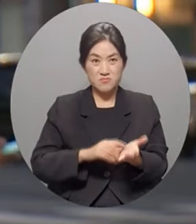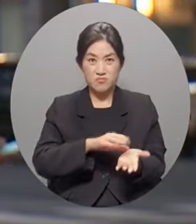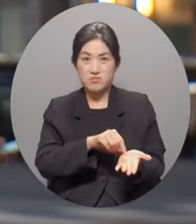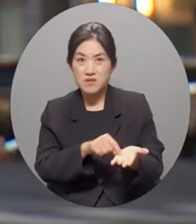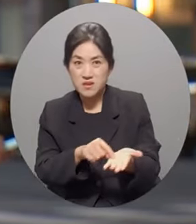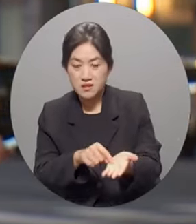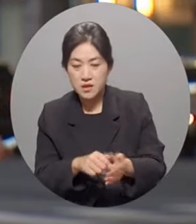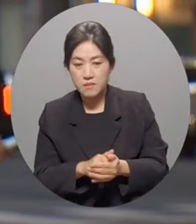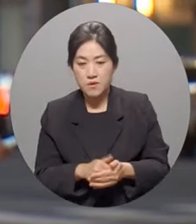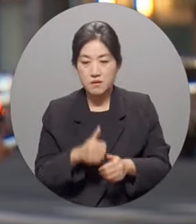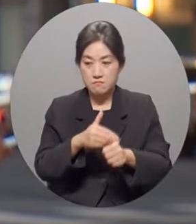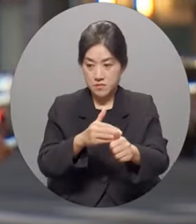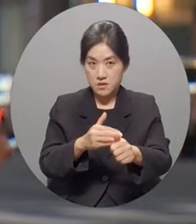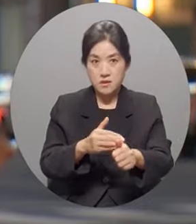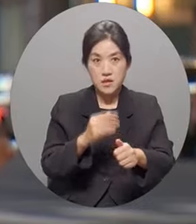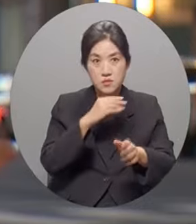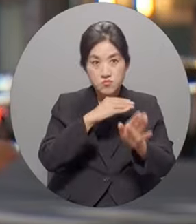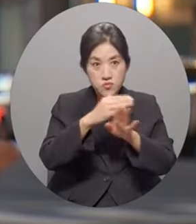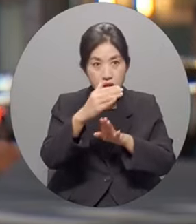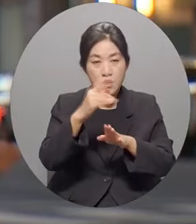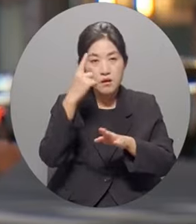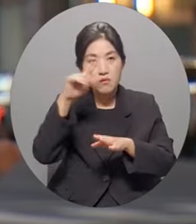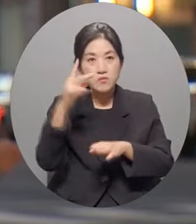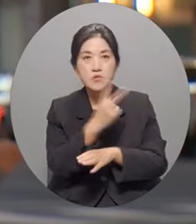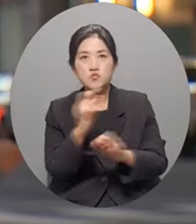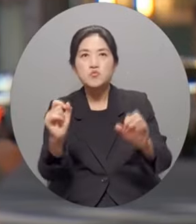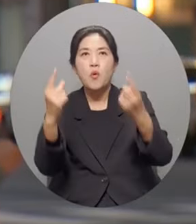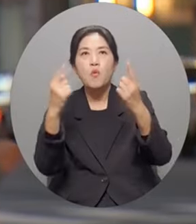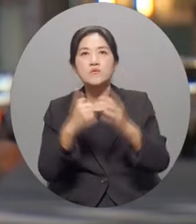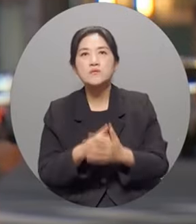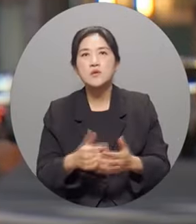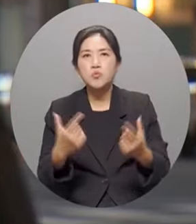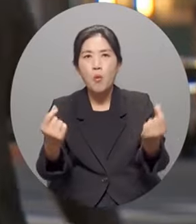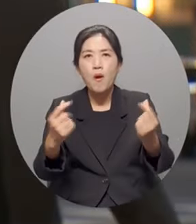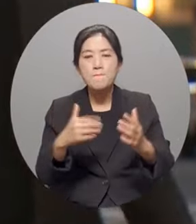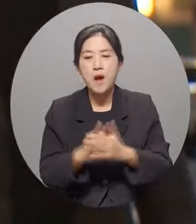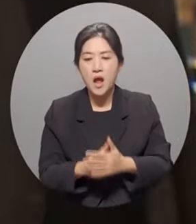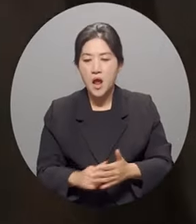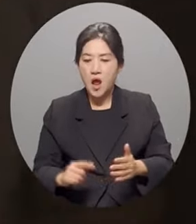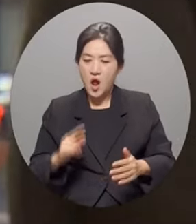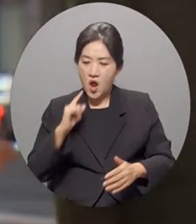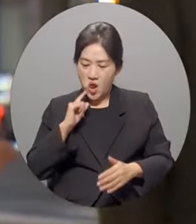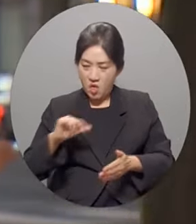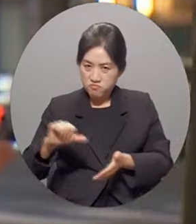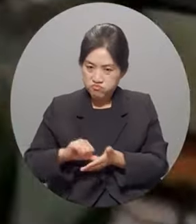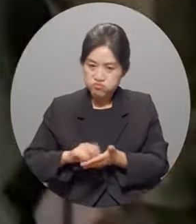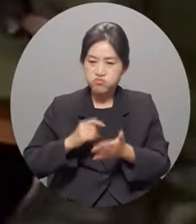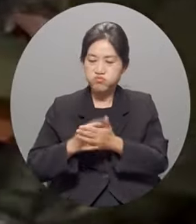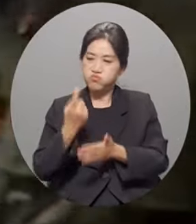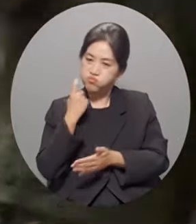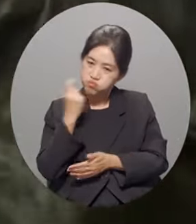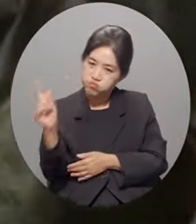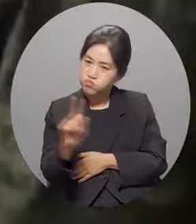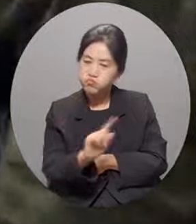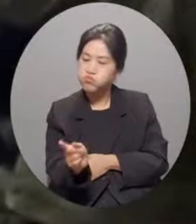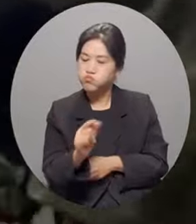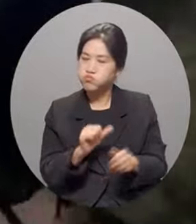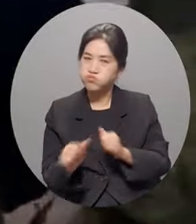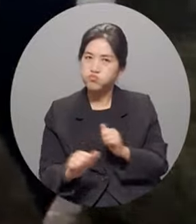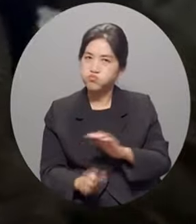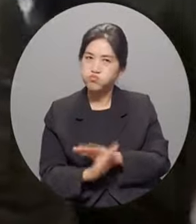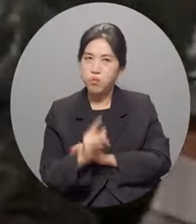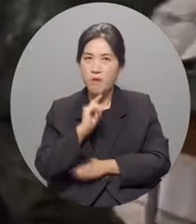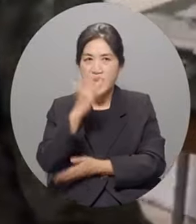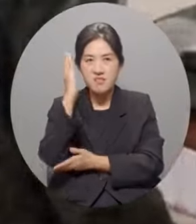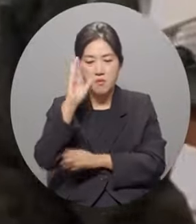당사자인 북한과 러시아는 이구동성으로 터이 없는 소문이라 발을 뺐습니다 북한이 조만간